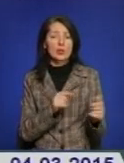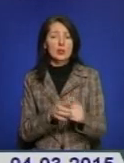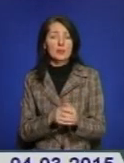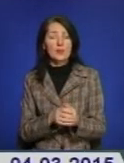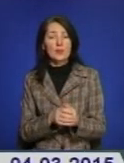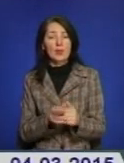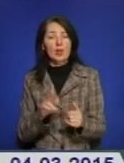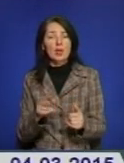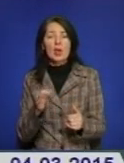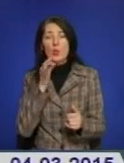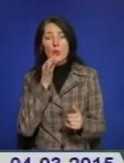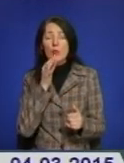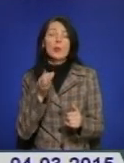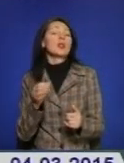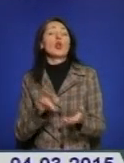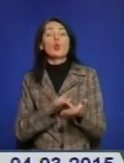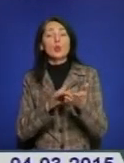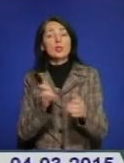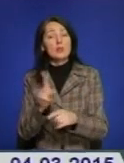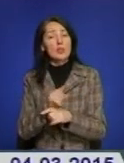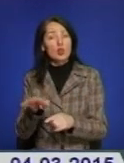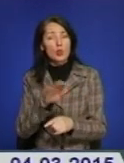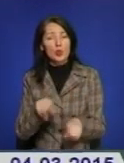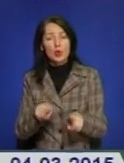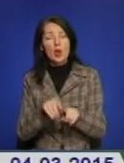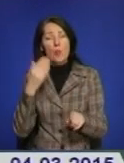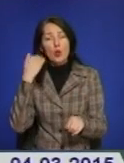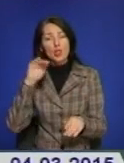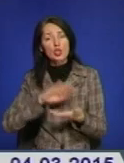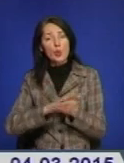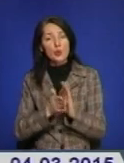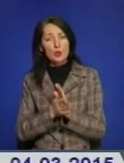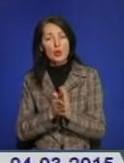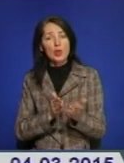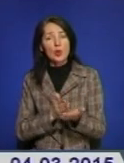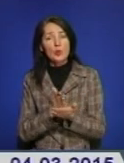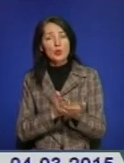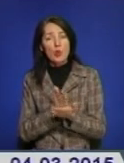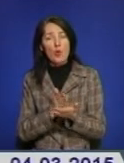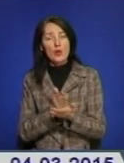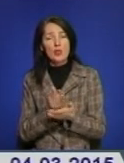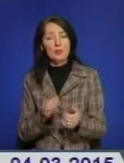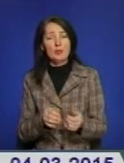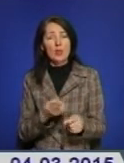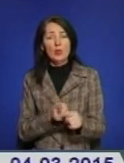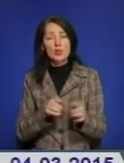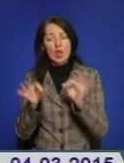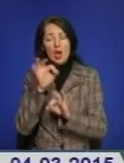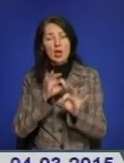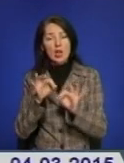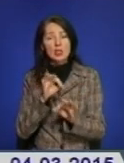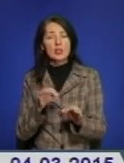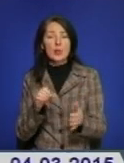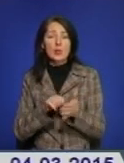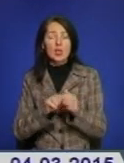Як привабити туристів на Тернопільщину та поліпшити їхнє обслуговування? Про це радились представники влади і туристичної галузі